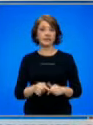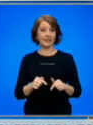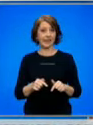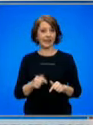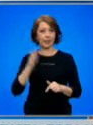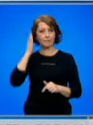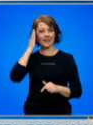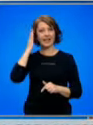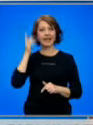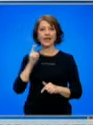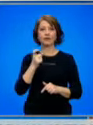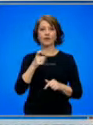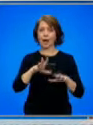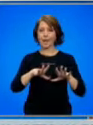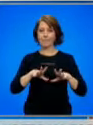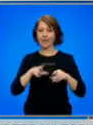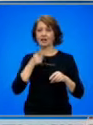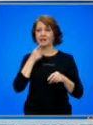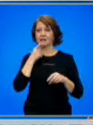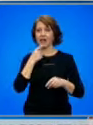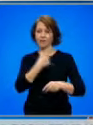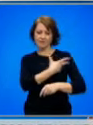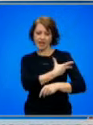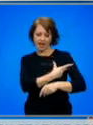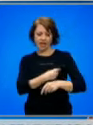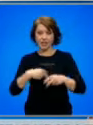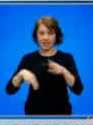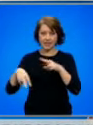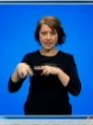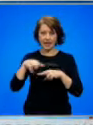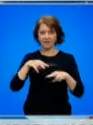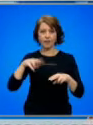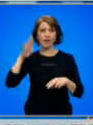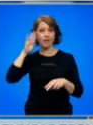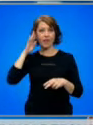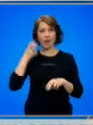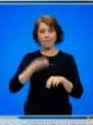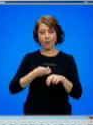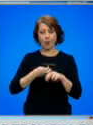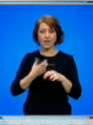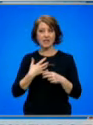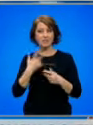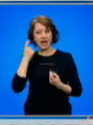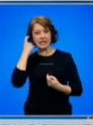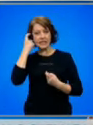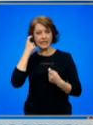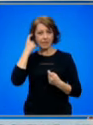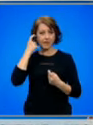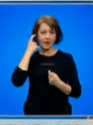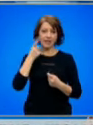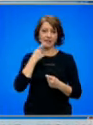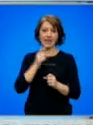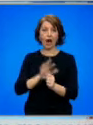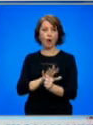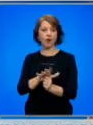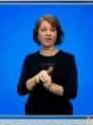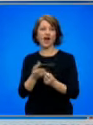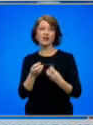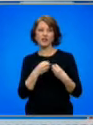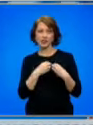Днес министър Генчовска е приета за изследване във Военно-медицинска академия със съмнение за коронавирус, след като се е почувствала